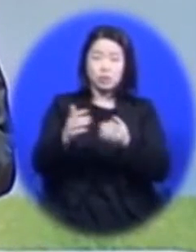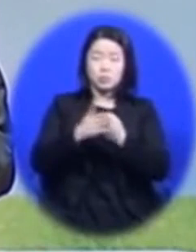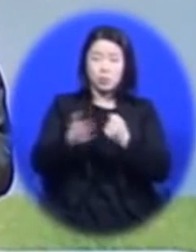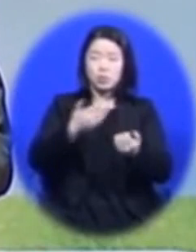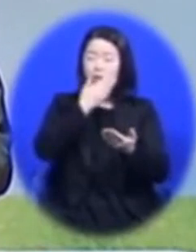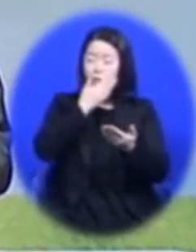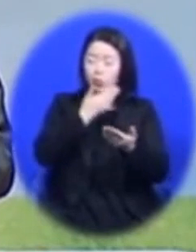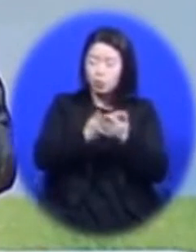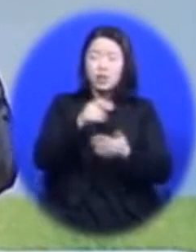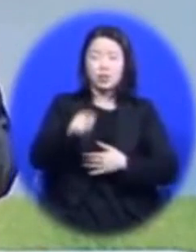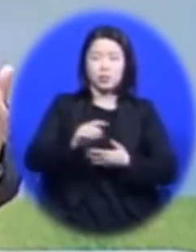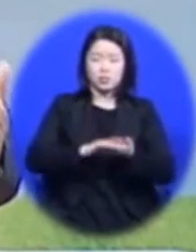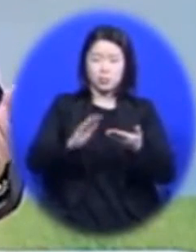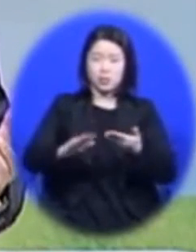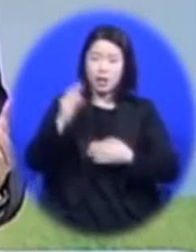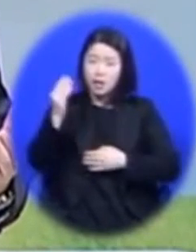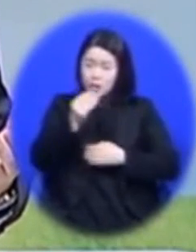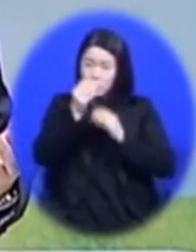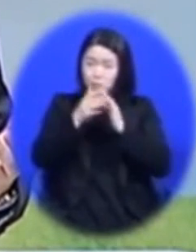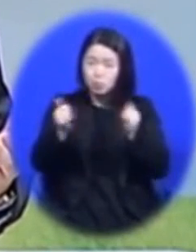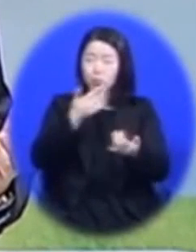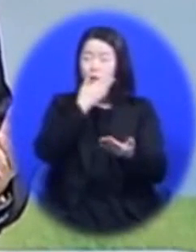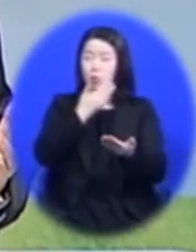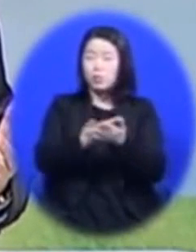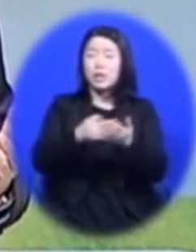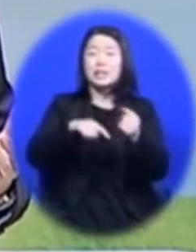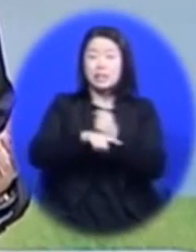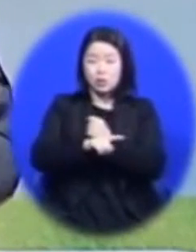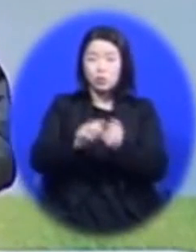거예요. 성도들이 귀한 이유예요.